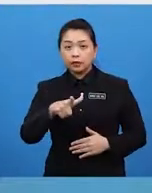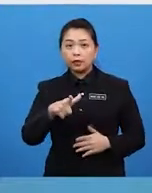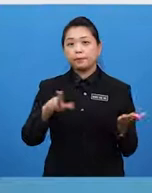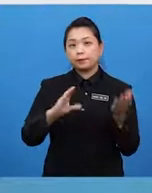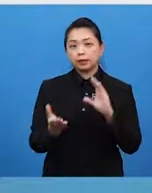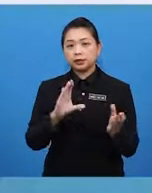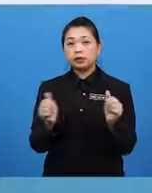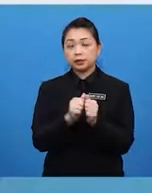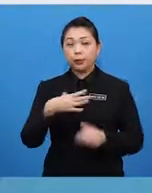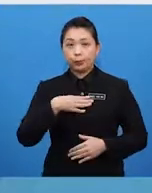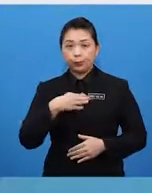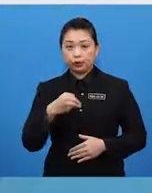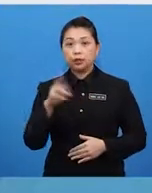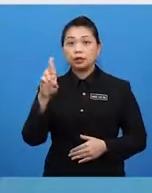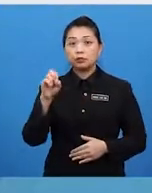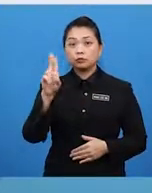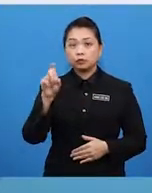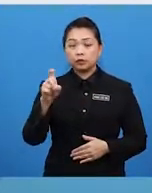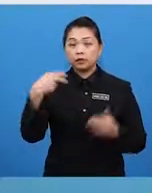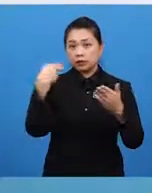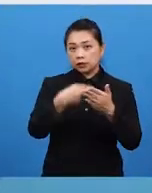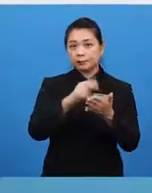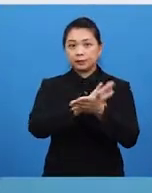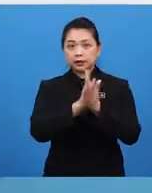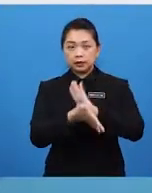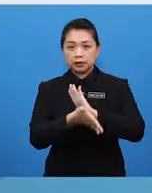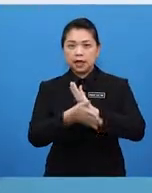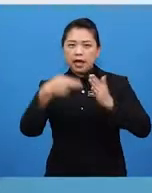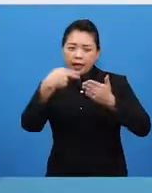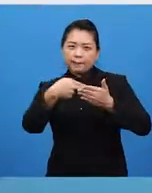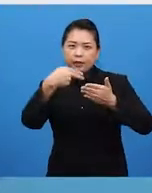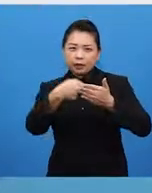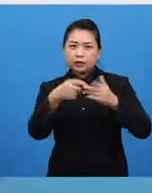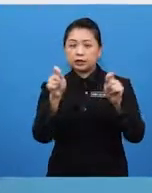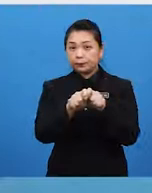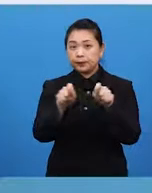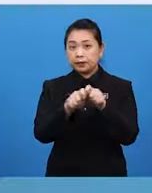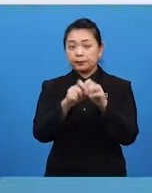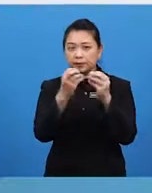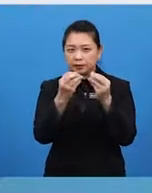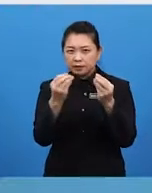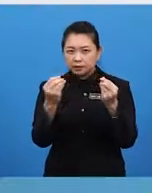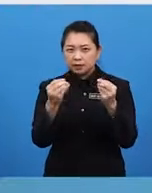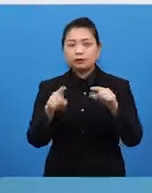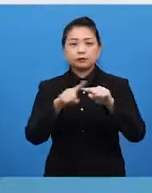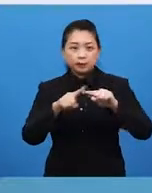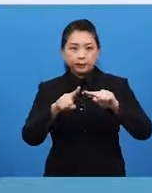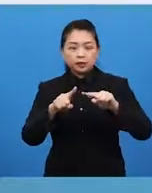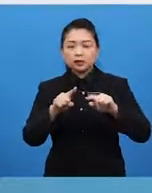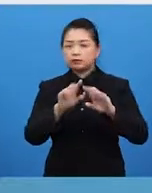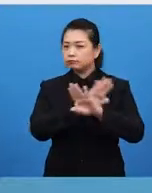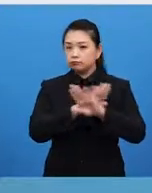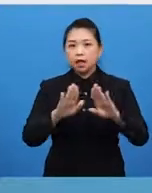glue Hai sehingga Brown blue menjadi hampir seperti txt berfase tetapi